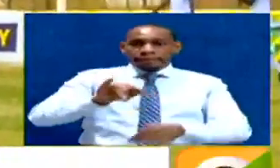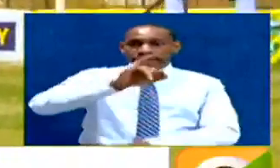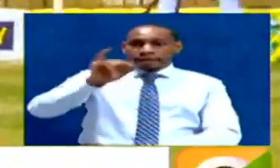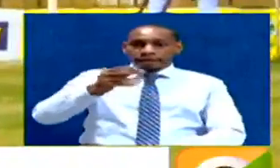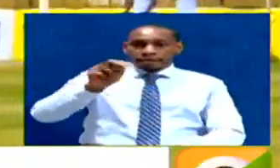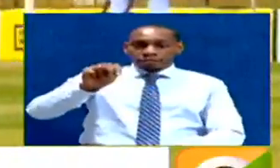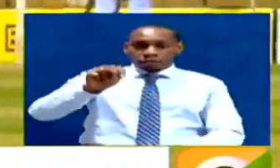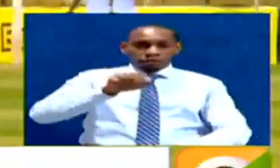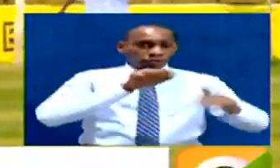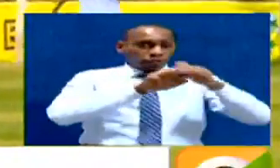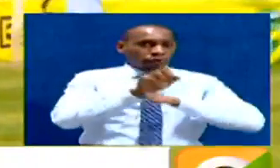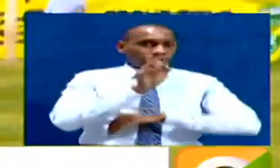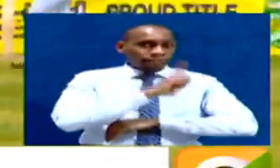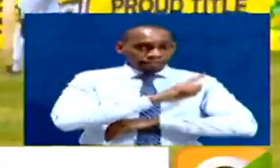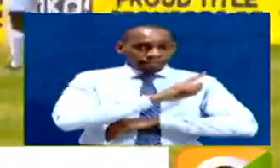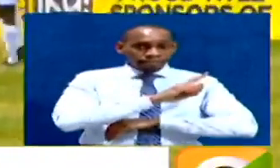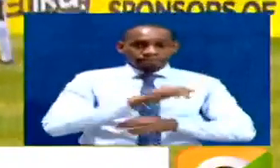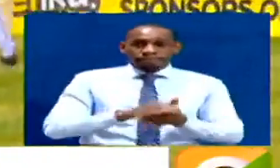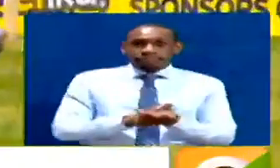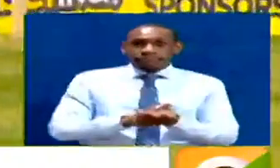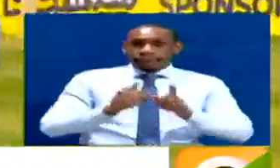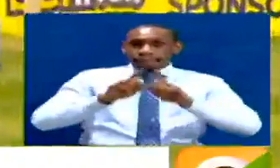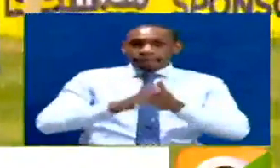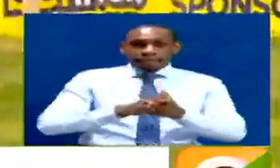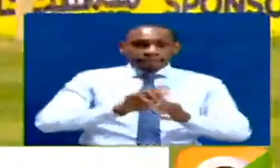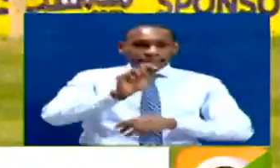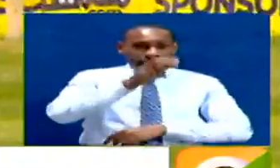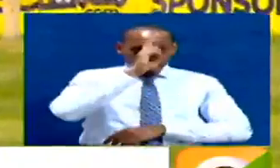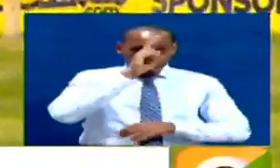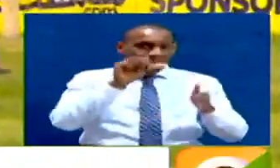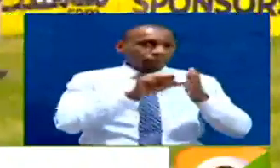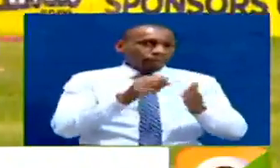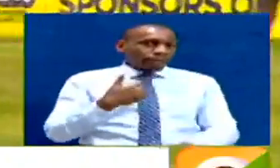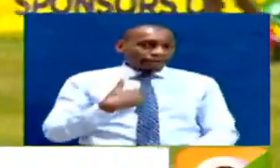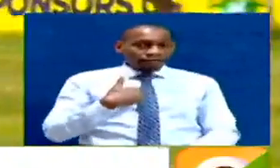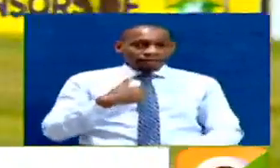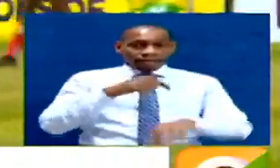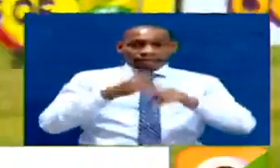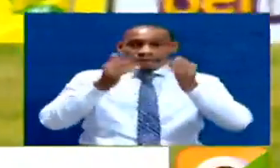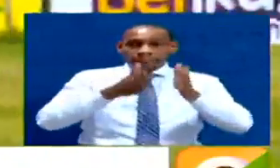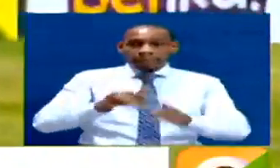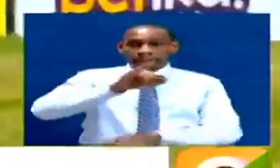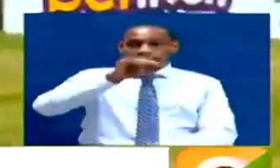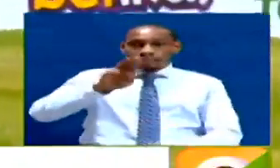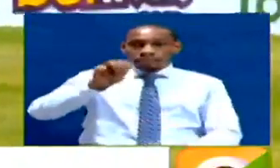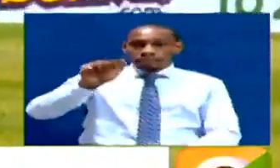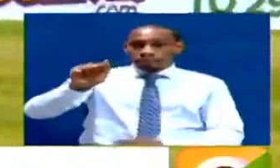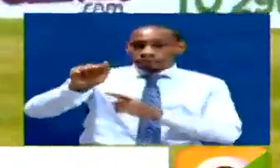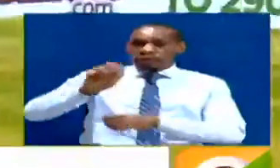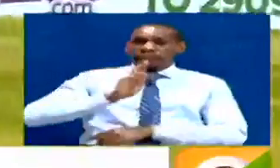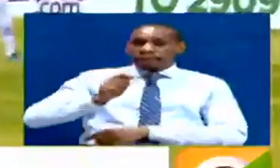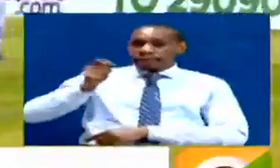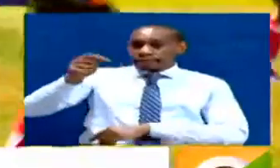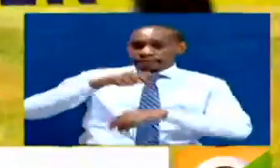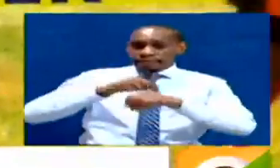John Dirango akitia kimiani bao hilo kwa kiustadi. Lakini idara hiyo ilijiweka matatani baada ya mchezaji Juma Ruben kuonyeshwa kadi